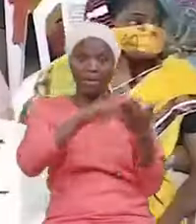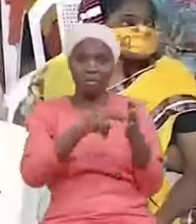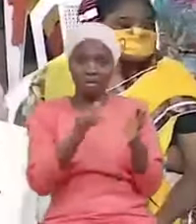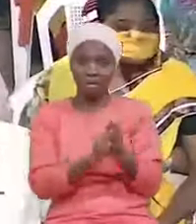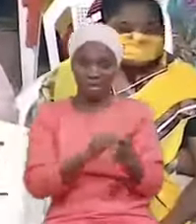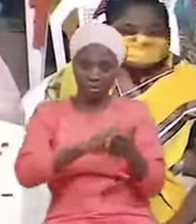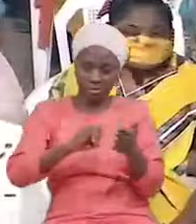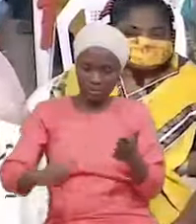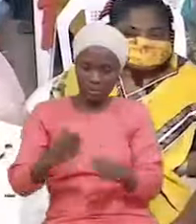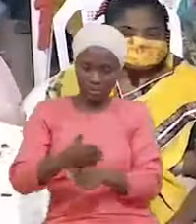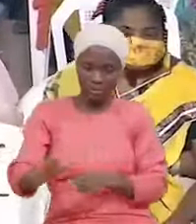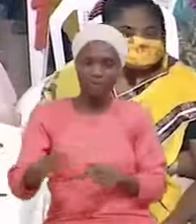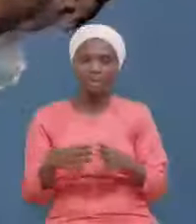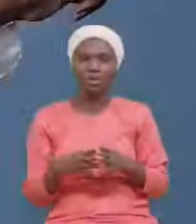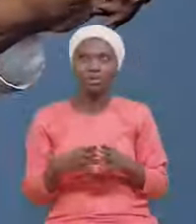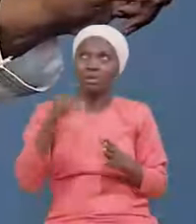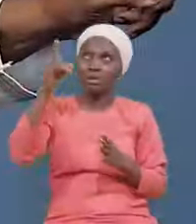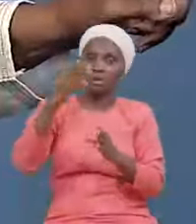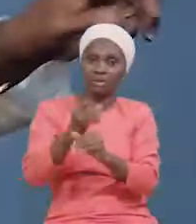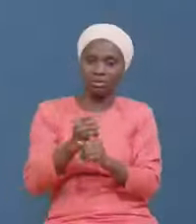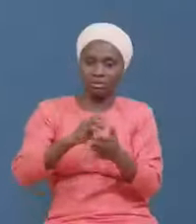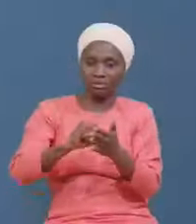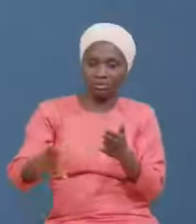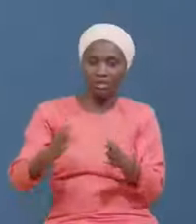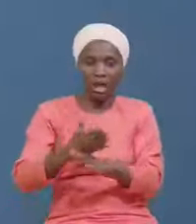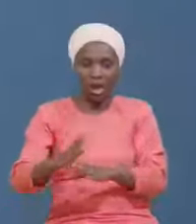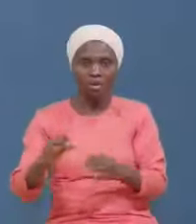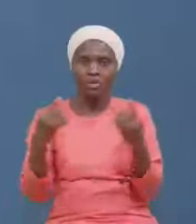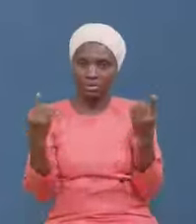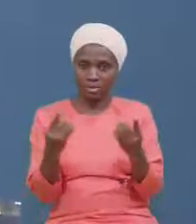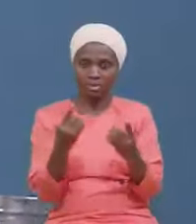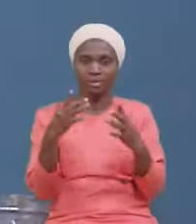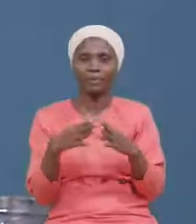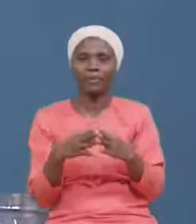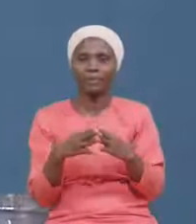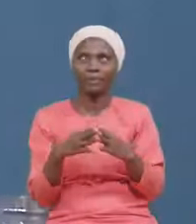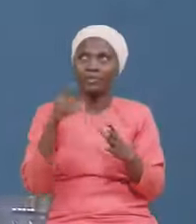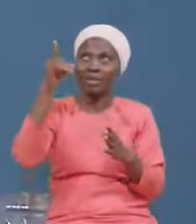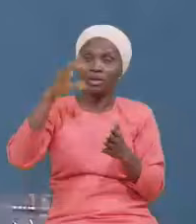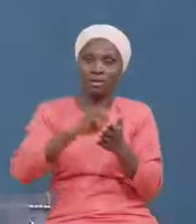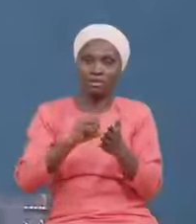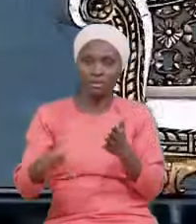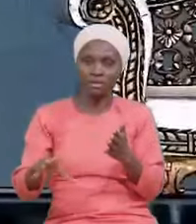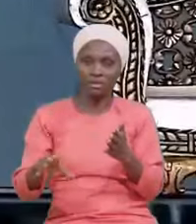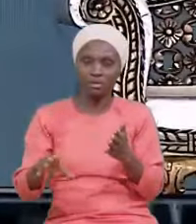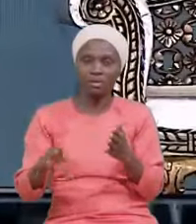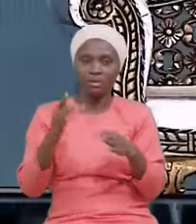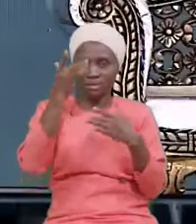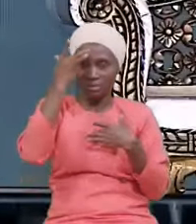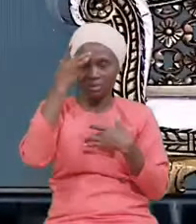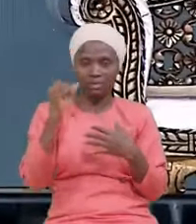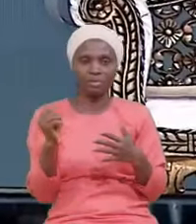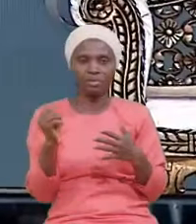భరించడం అంటే తొలగించి వేయడం. He takes away sin. ఆయన వాటిని తొలగించి వేశాడు. He takes away sickness.